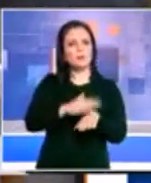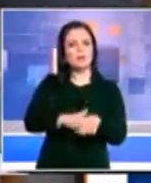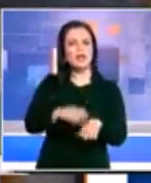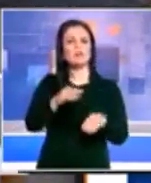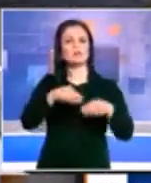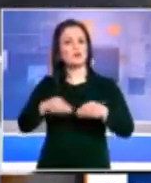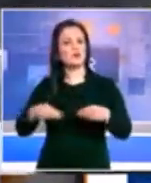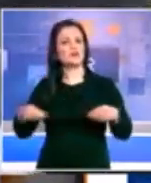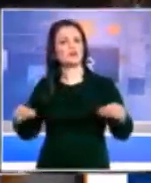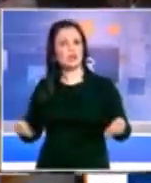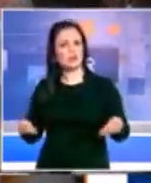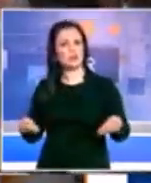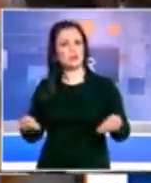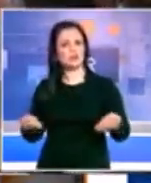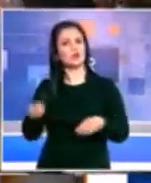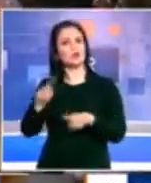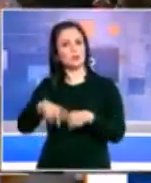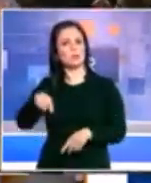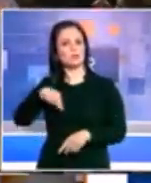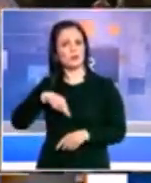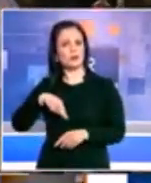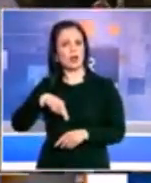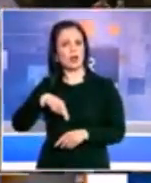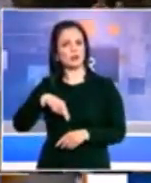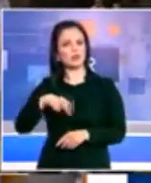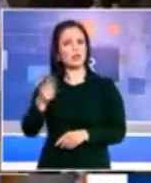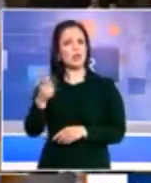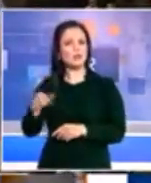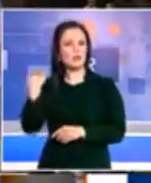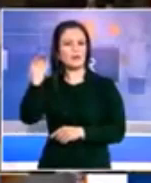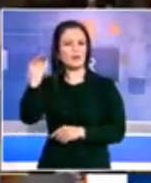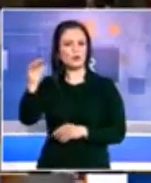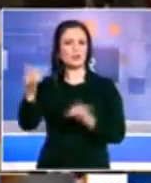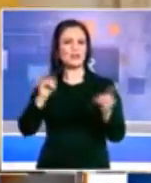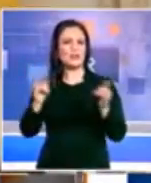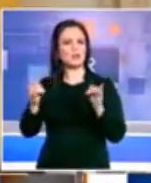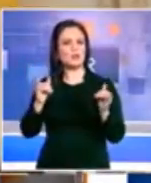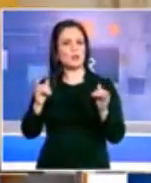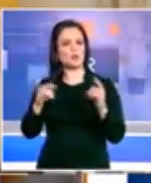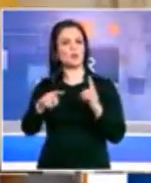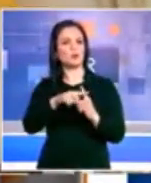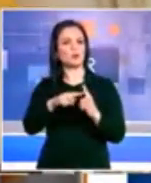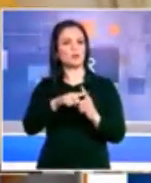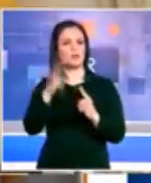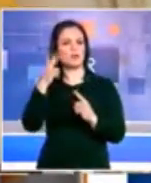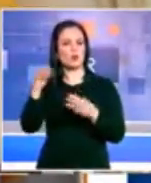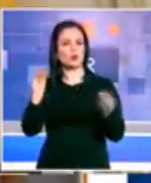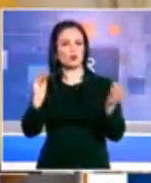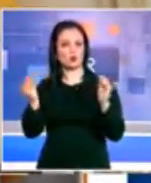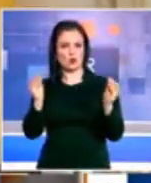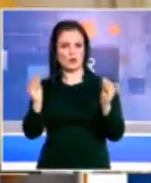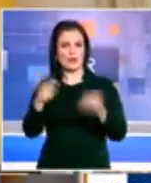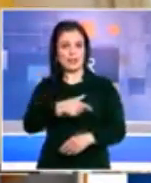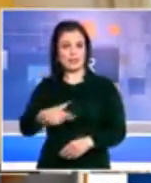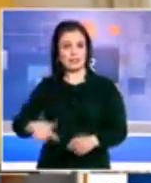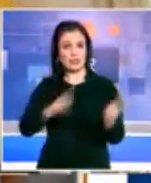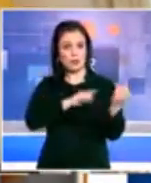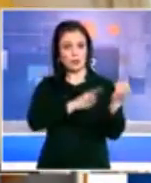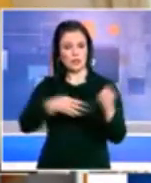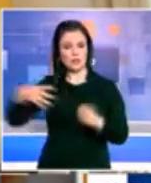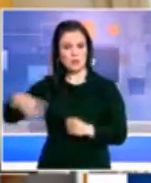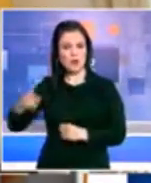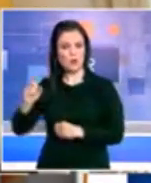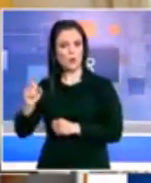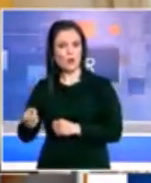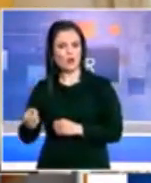professionalità anche del privato per orientare a un divertimento sano le fasce giovani molto interessante il sindaco di Potenza Mario